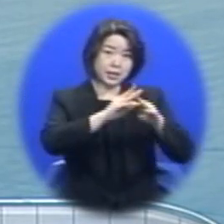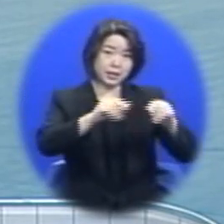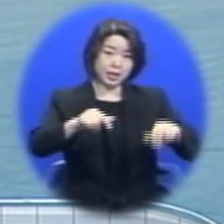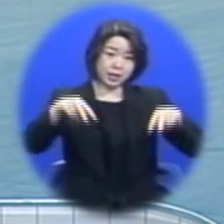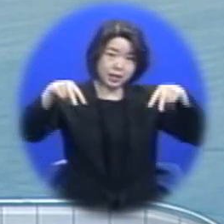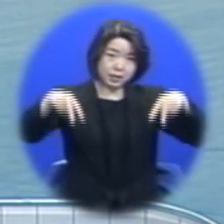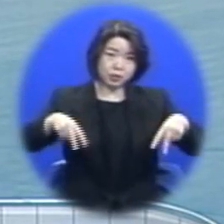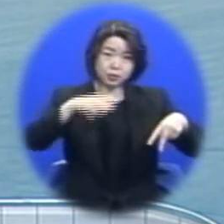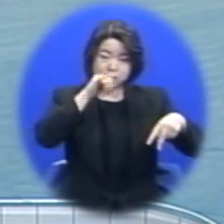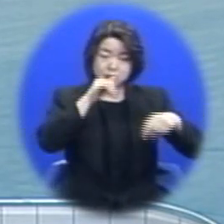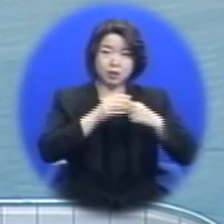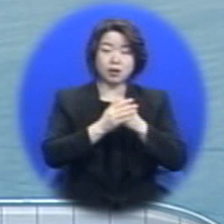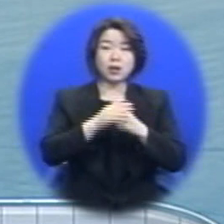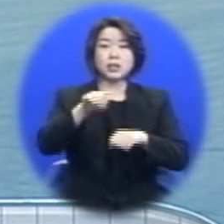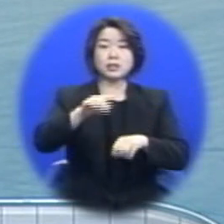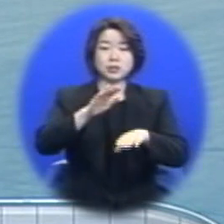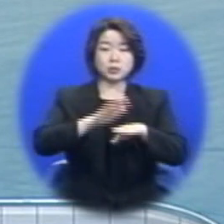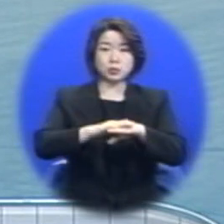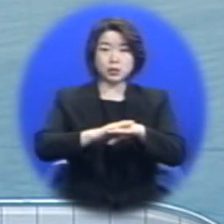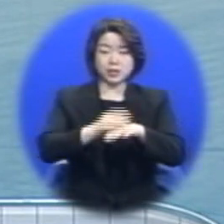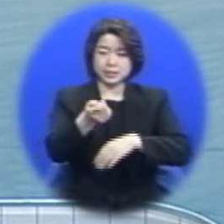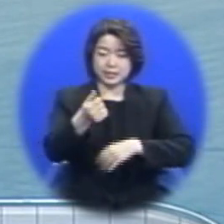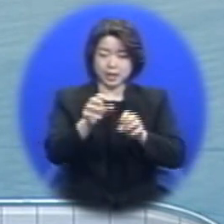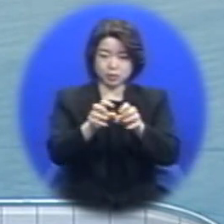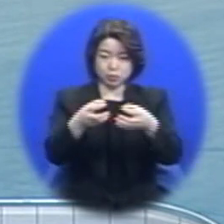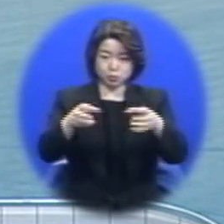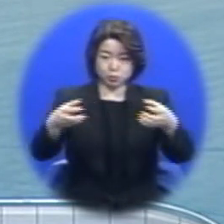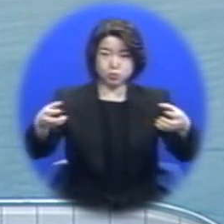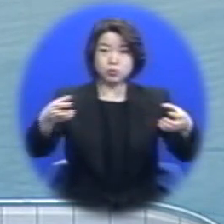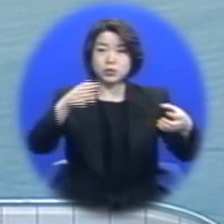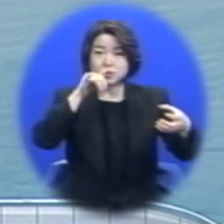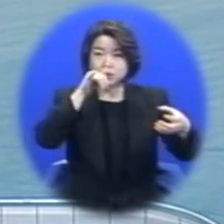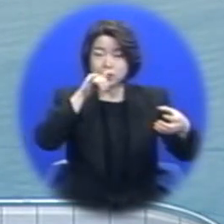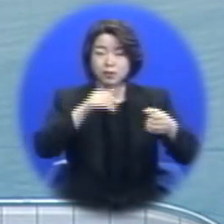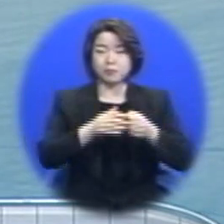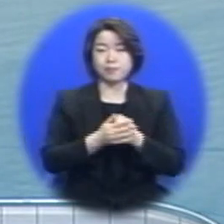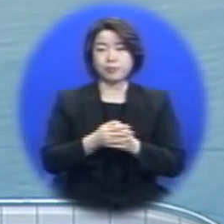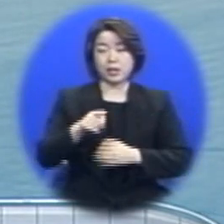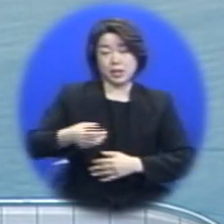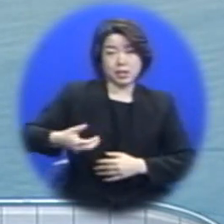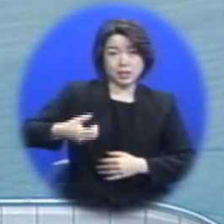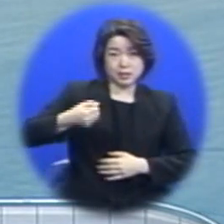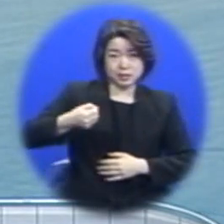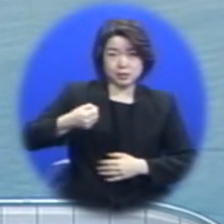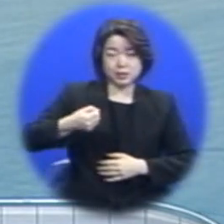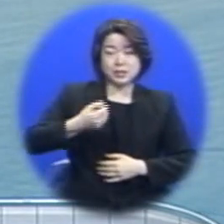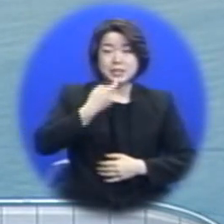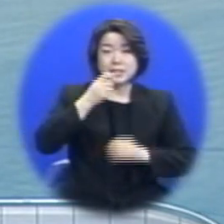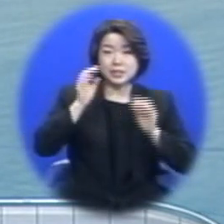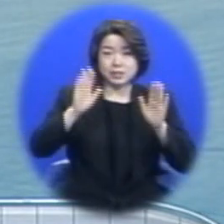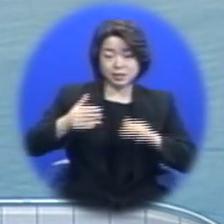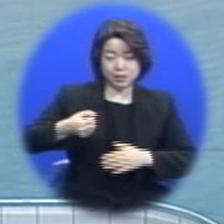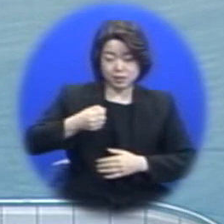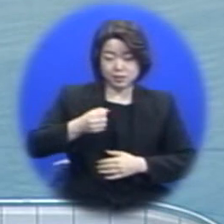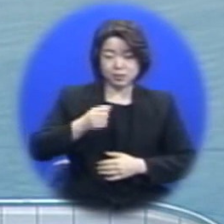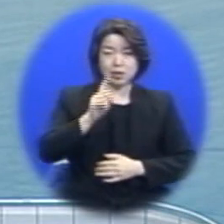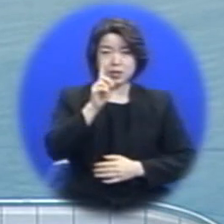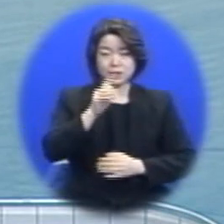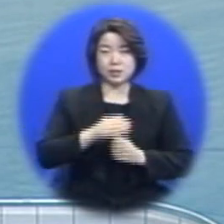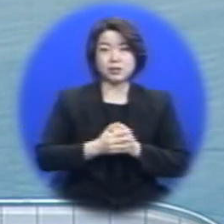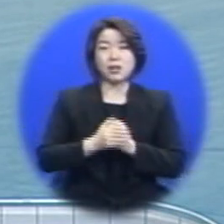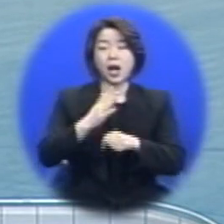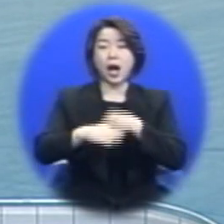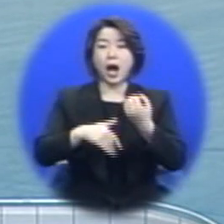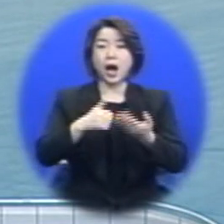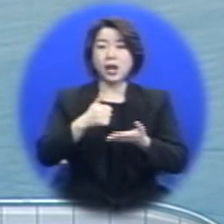작은 두루마리가 펼쳐져 있었습니다. 이 천사가 든 작은 두루마리는 하나님의 이